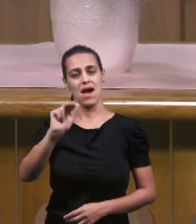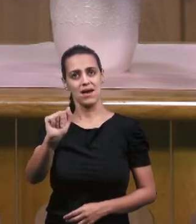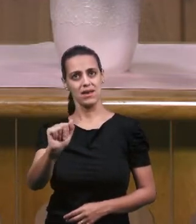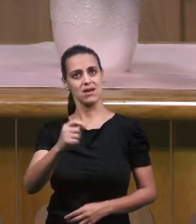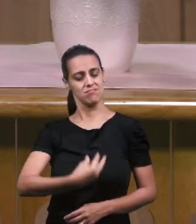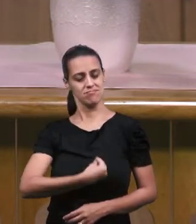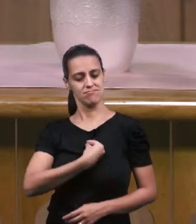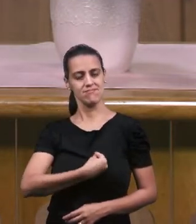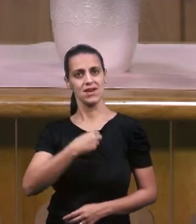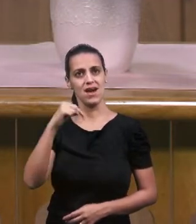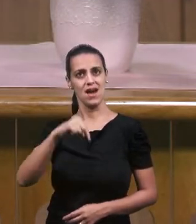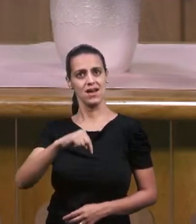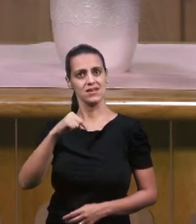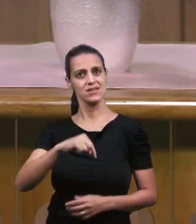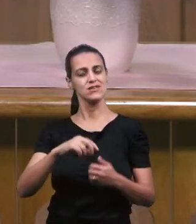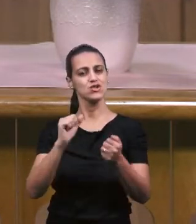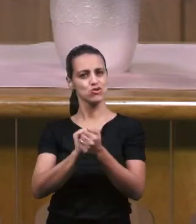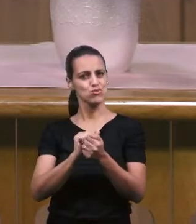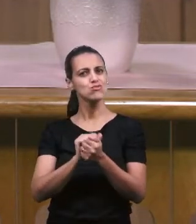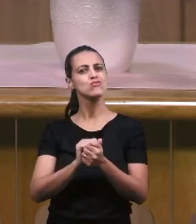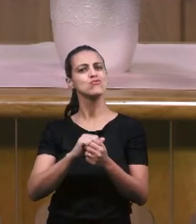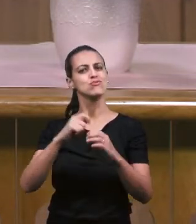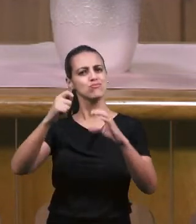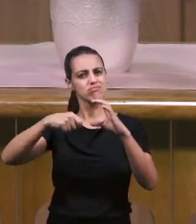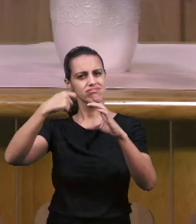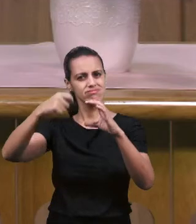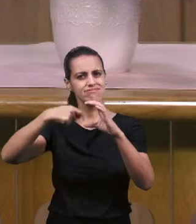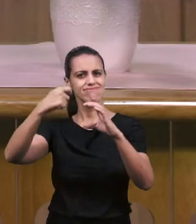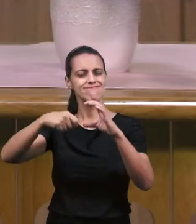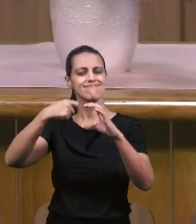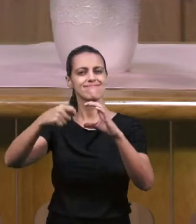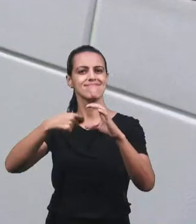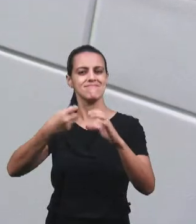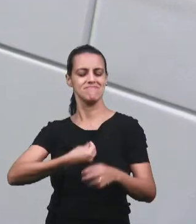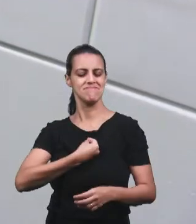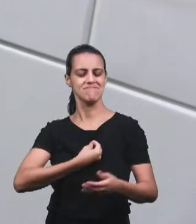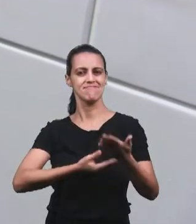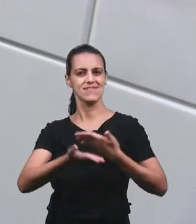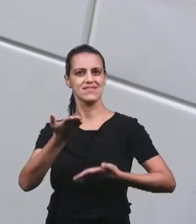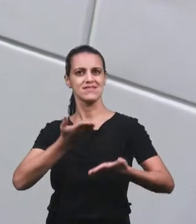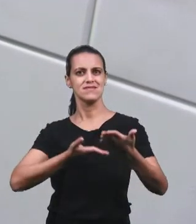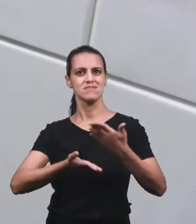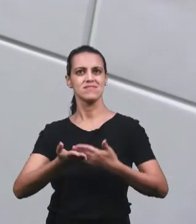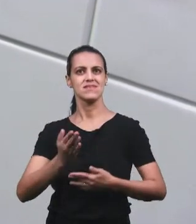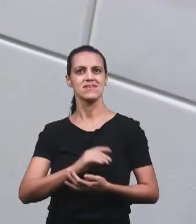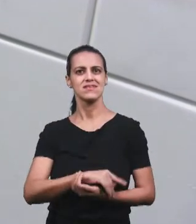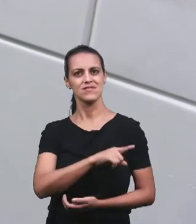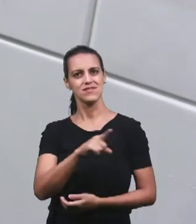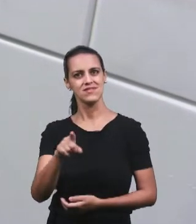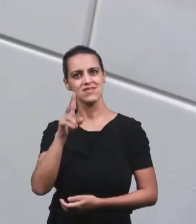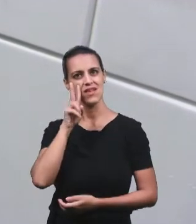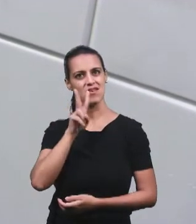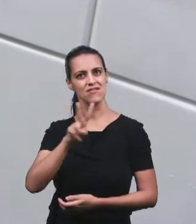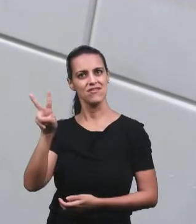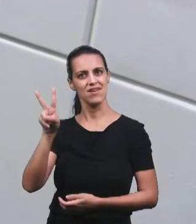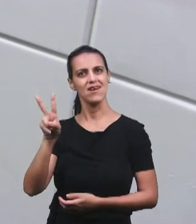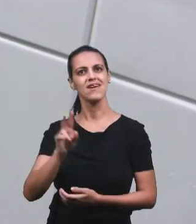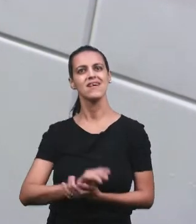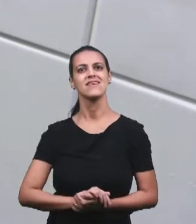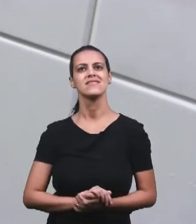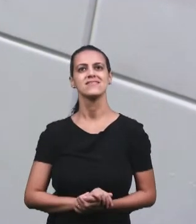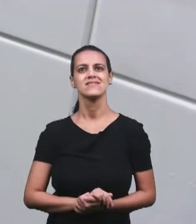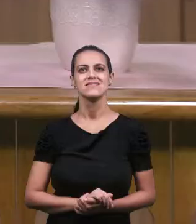avec nous ici au studio, participe de l'école biblique dominicale. Les frères voient l'image de notre sœur